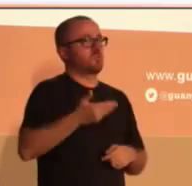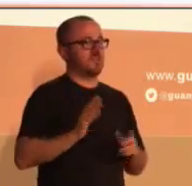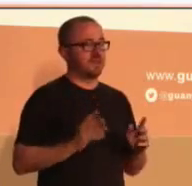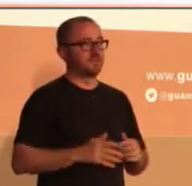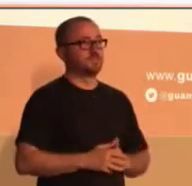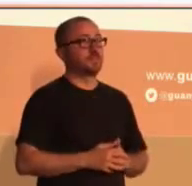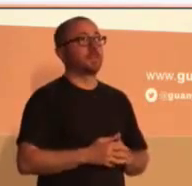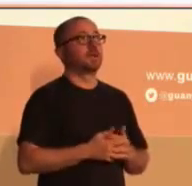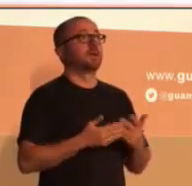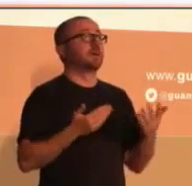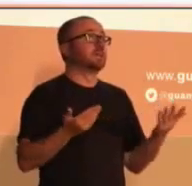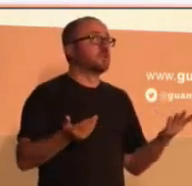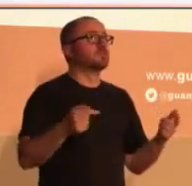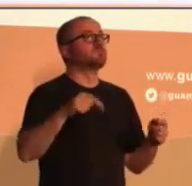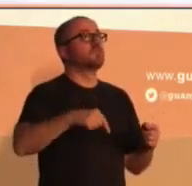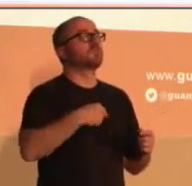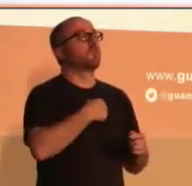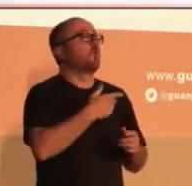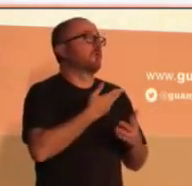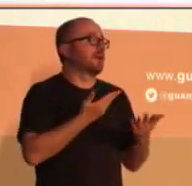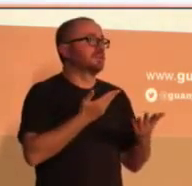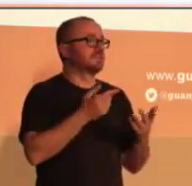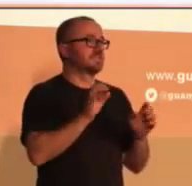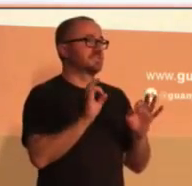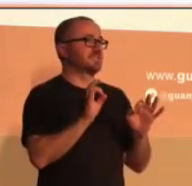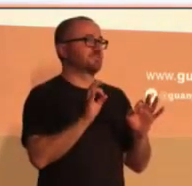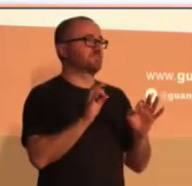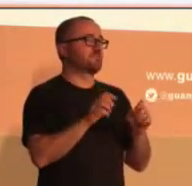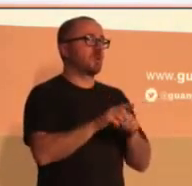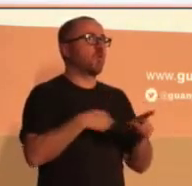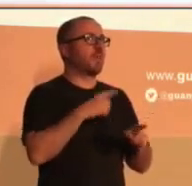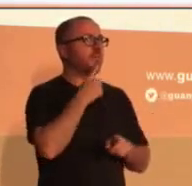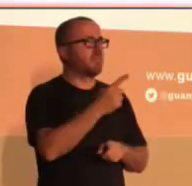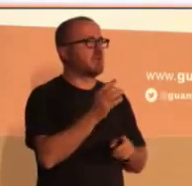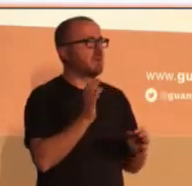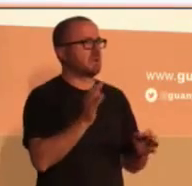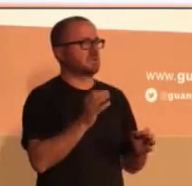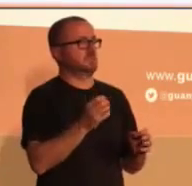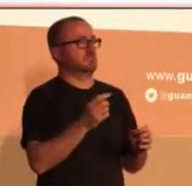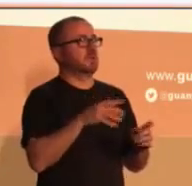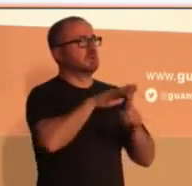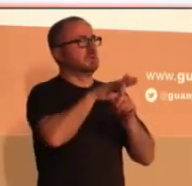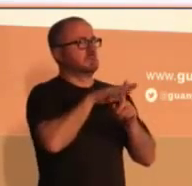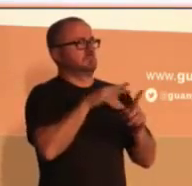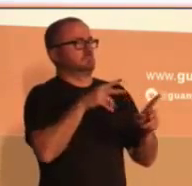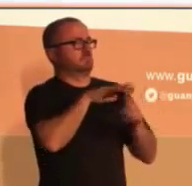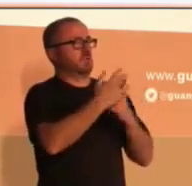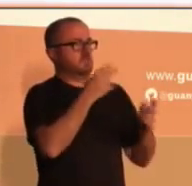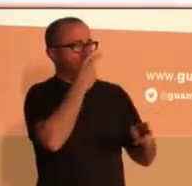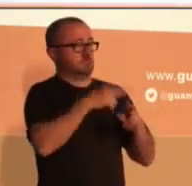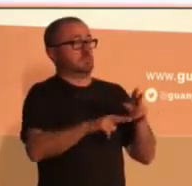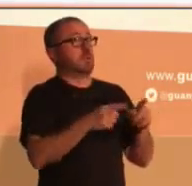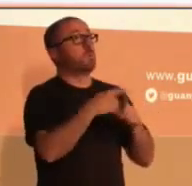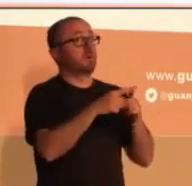I aleshores, avui en realitat em donava compte de dir, ostres, quina miopia, no? Perquè ens hem emprenyat perquè altres